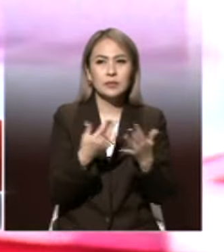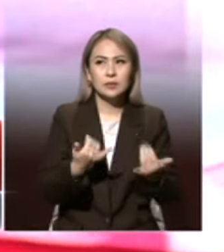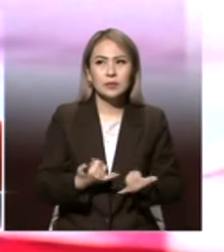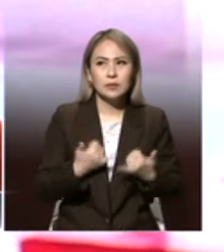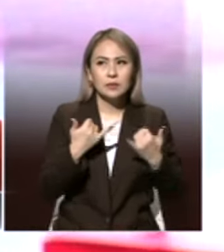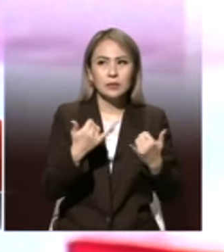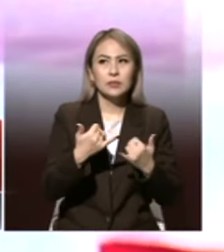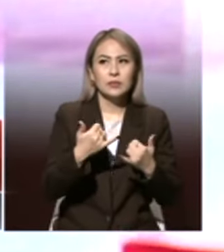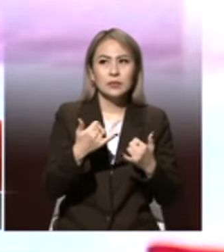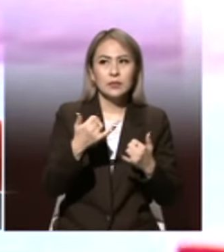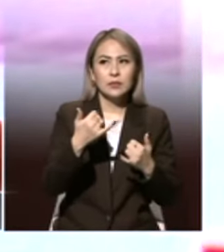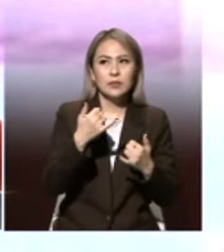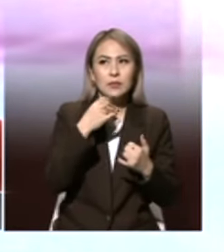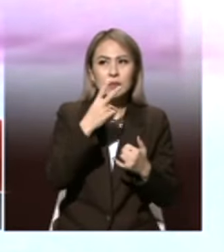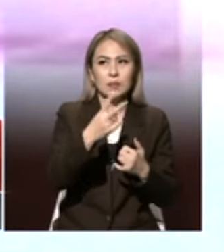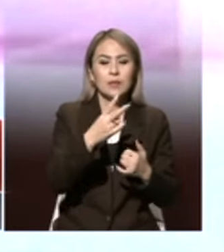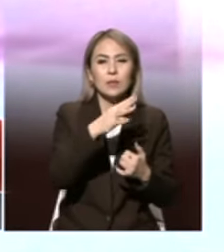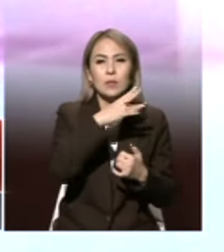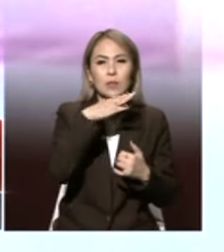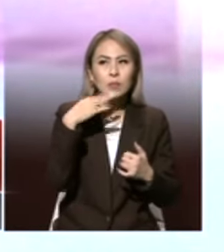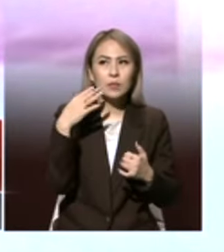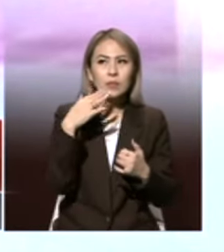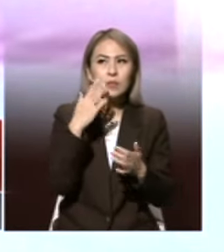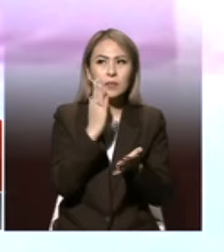түсіретін контенттердің қол жетімділігі,